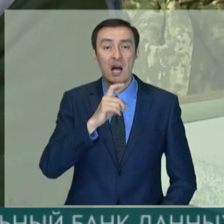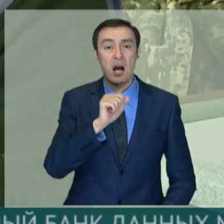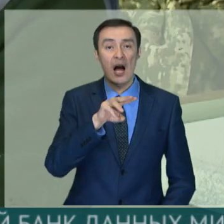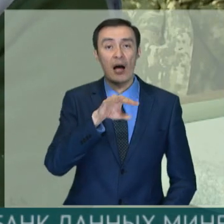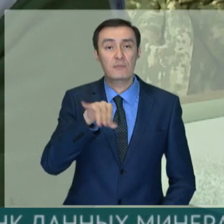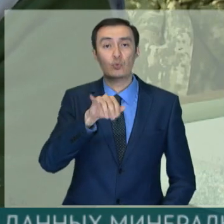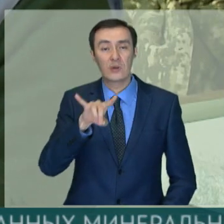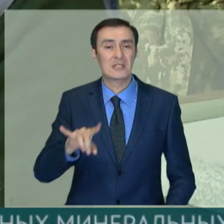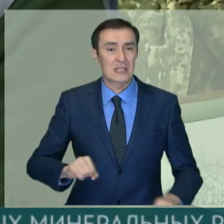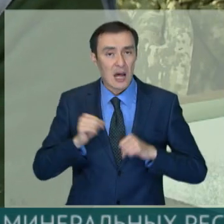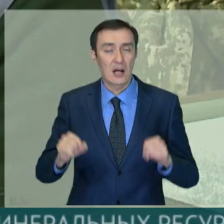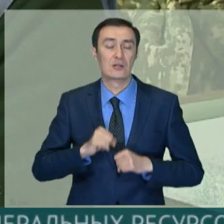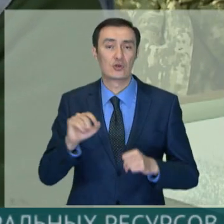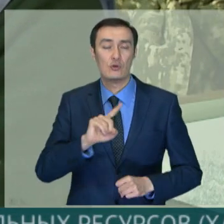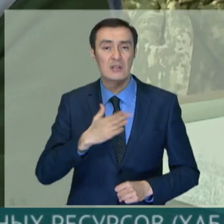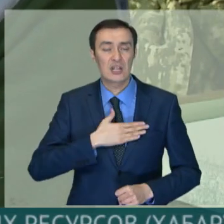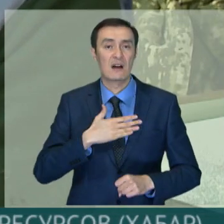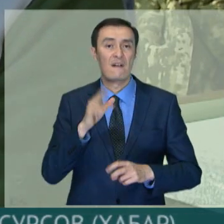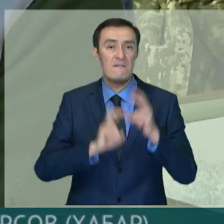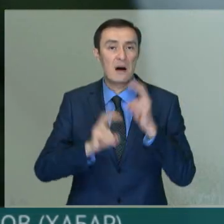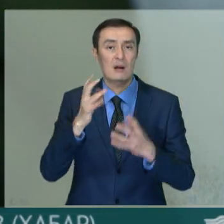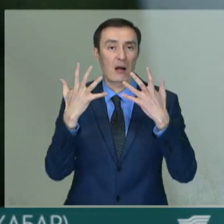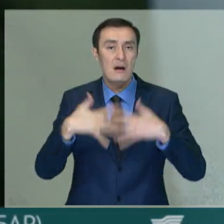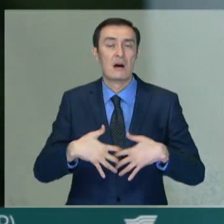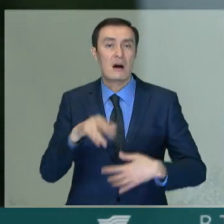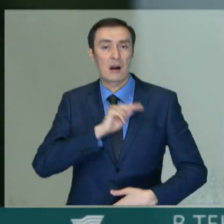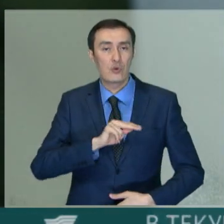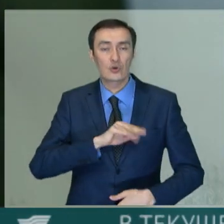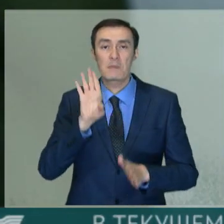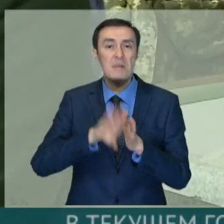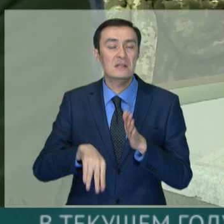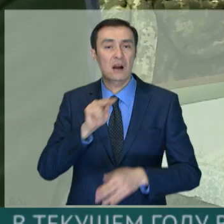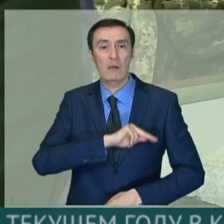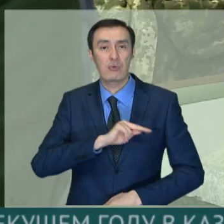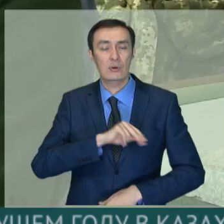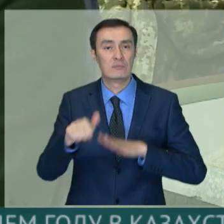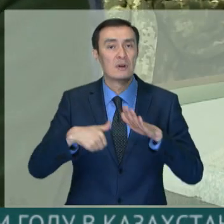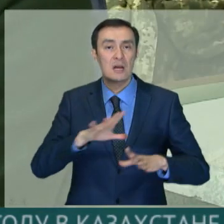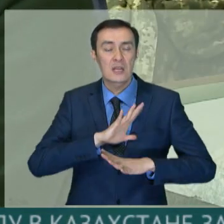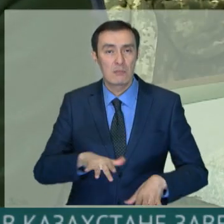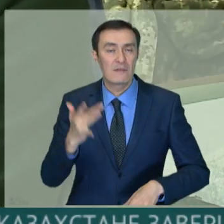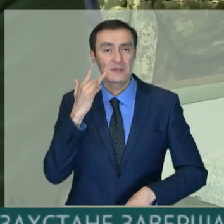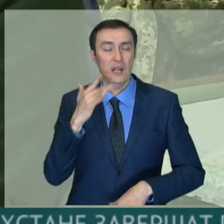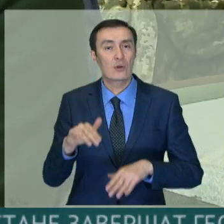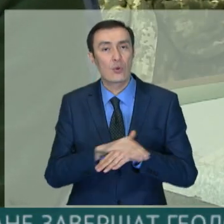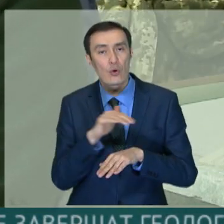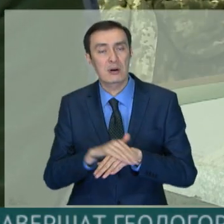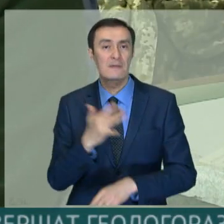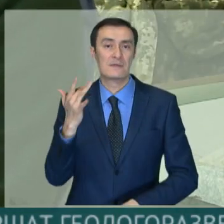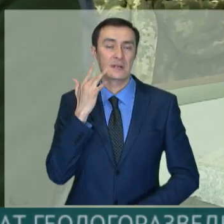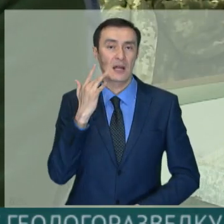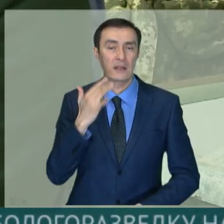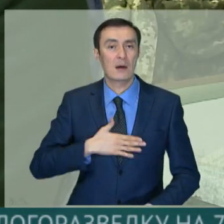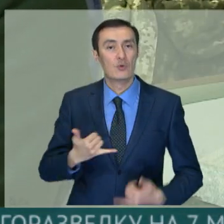Ержанович старался, чтобы наша фабрика работала, чтобы мы без работы не оставались, доброжелательны, всегда идет